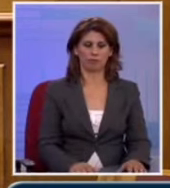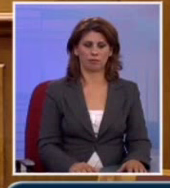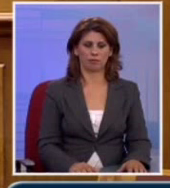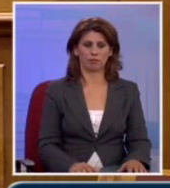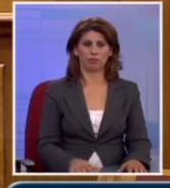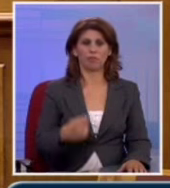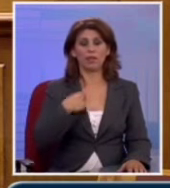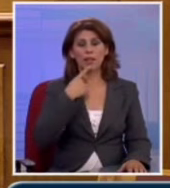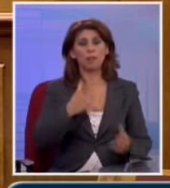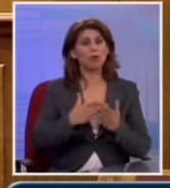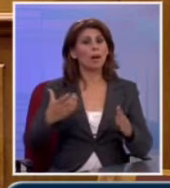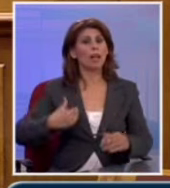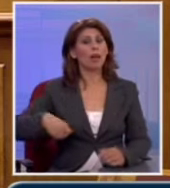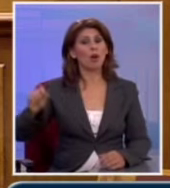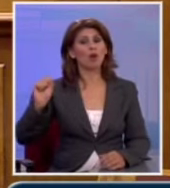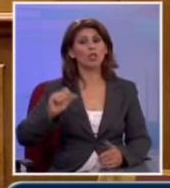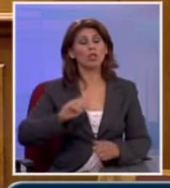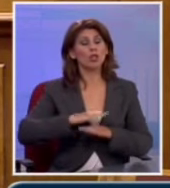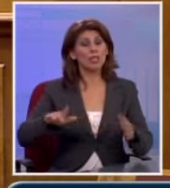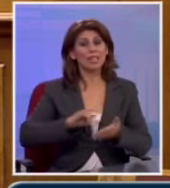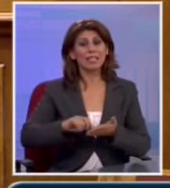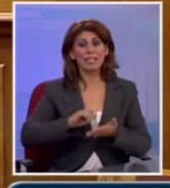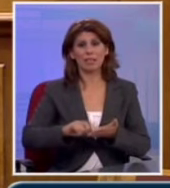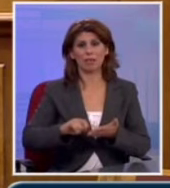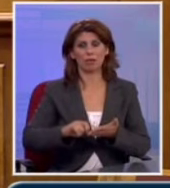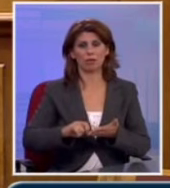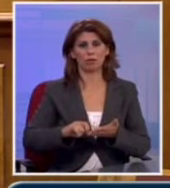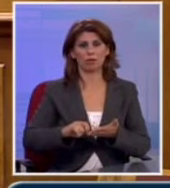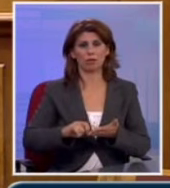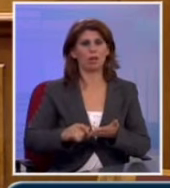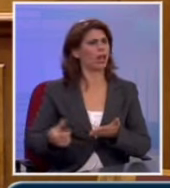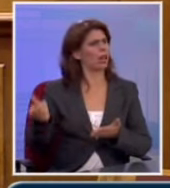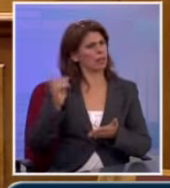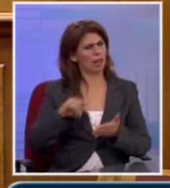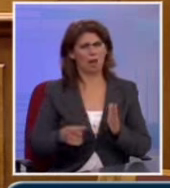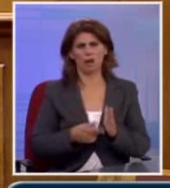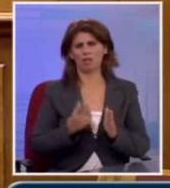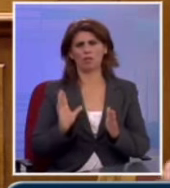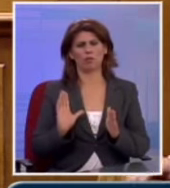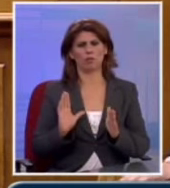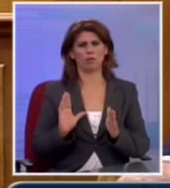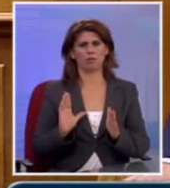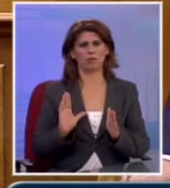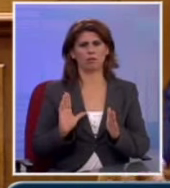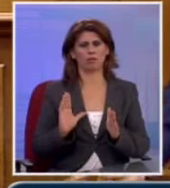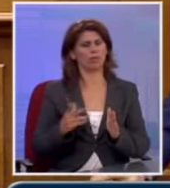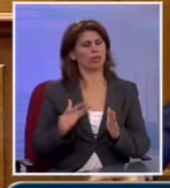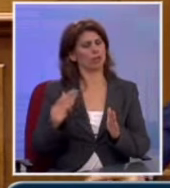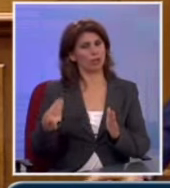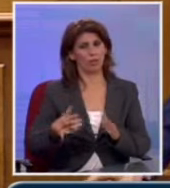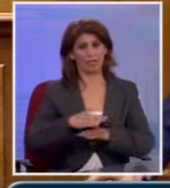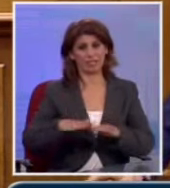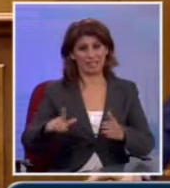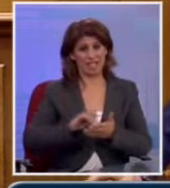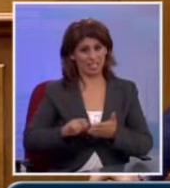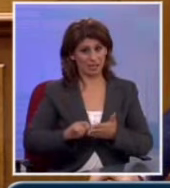Και θα πει το μεγάλο όχι στο τελεσίγραφο. Και άλλες φορές, όταν έχει δοθεί τελεσίγραφο